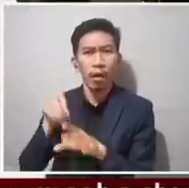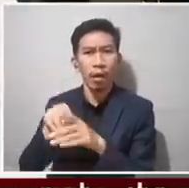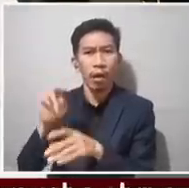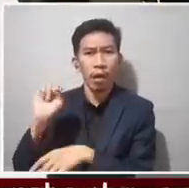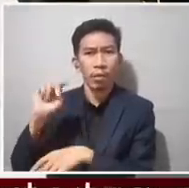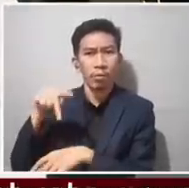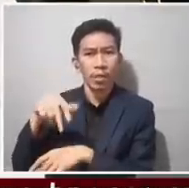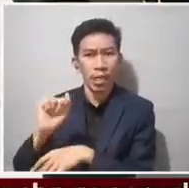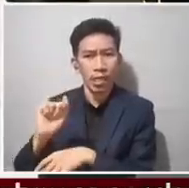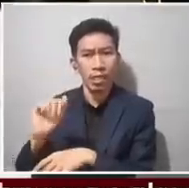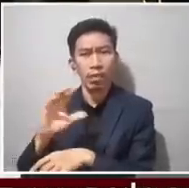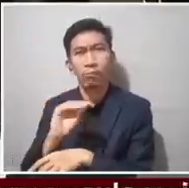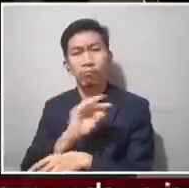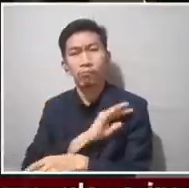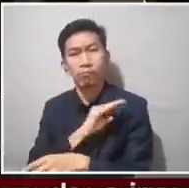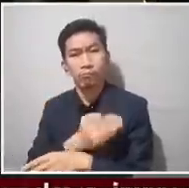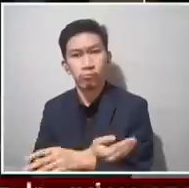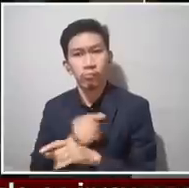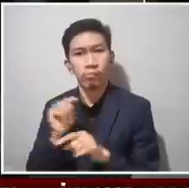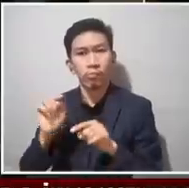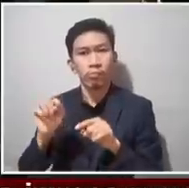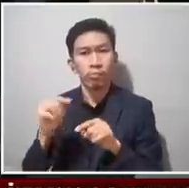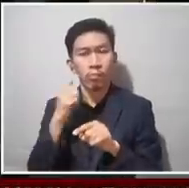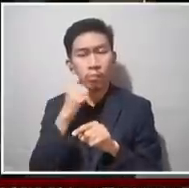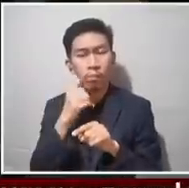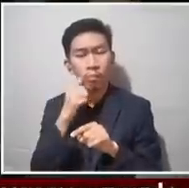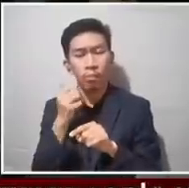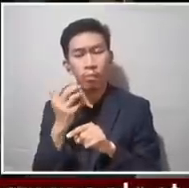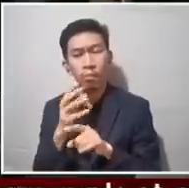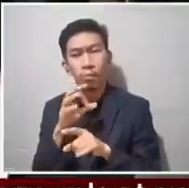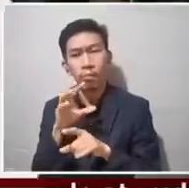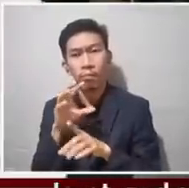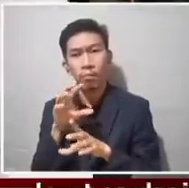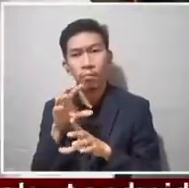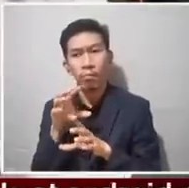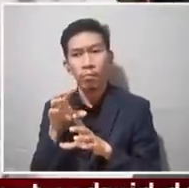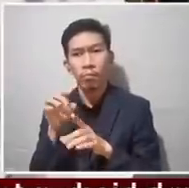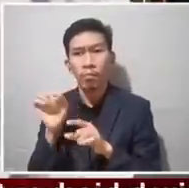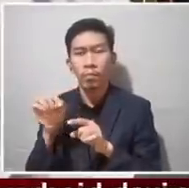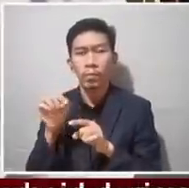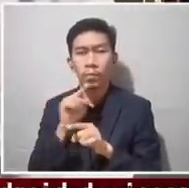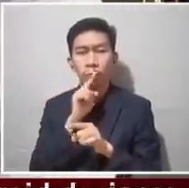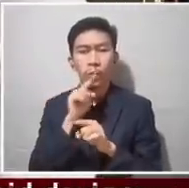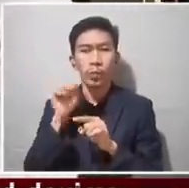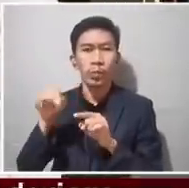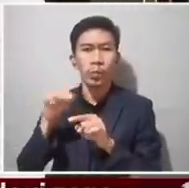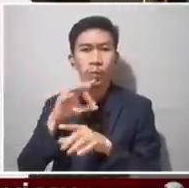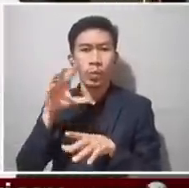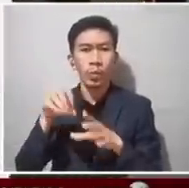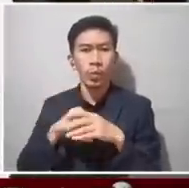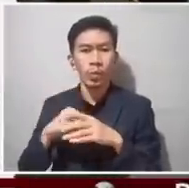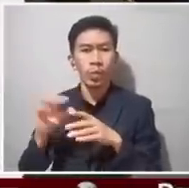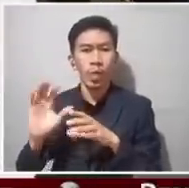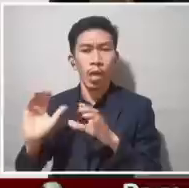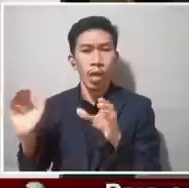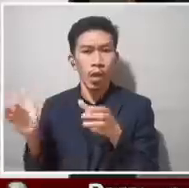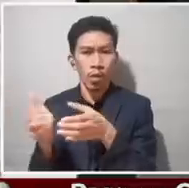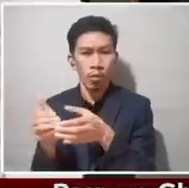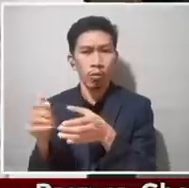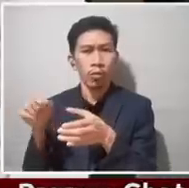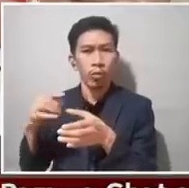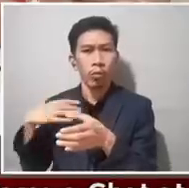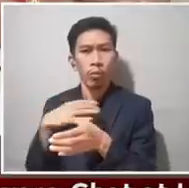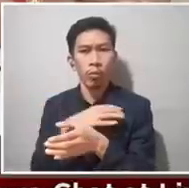niya ay nasa Yes, she's a member of the organizing committee na nag-organize